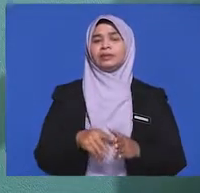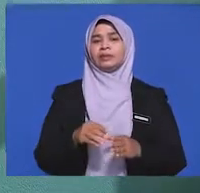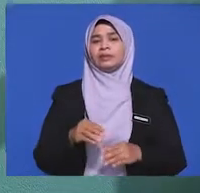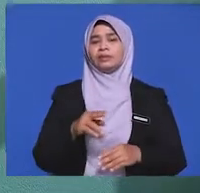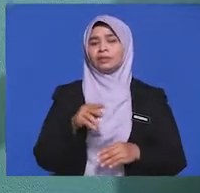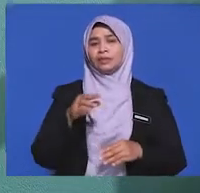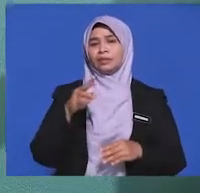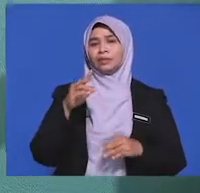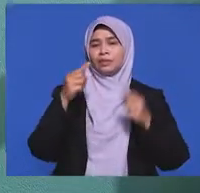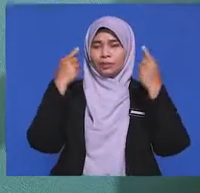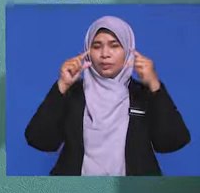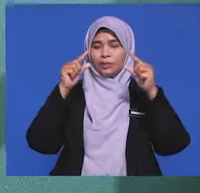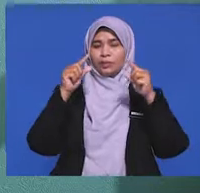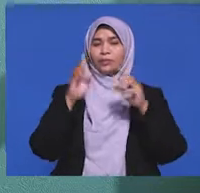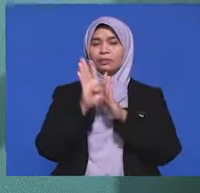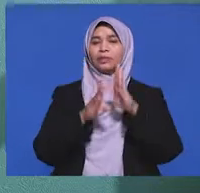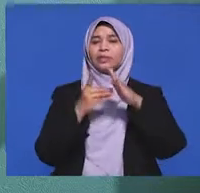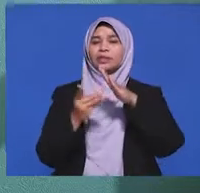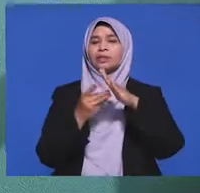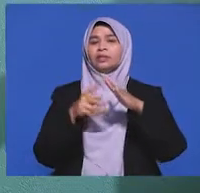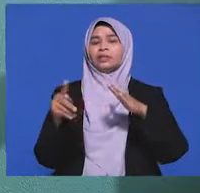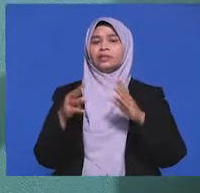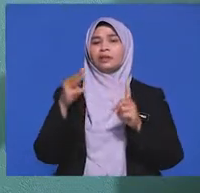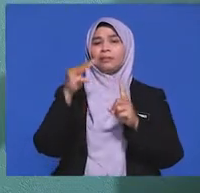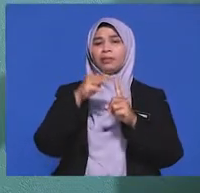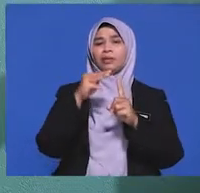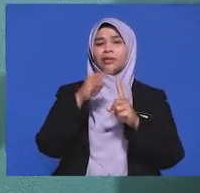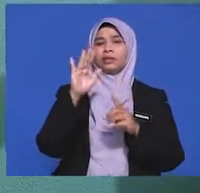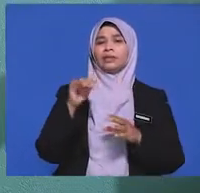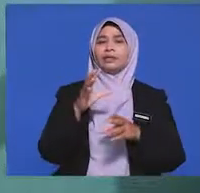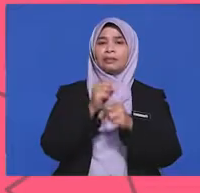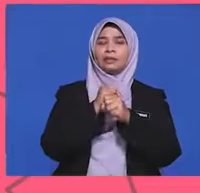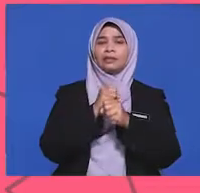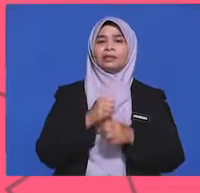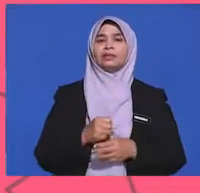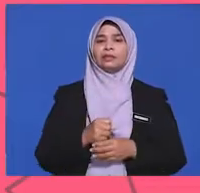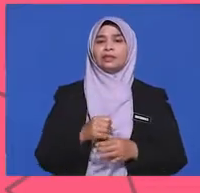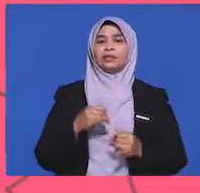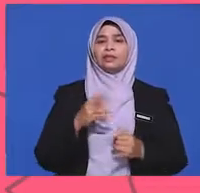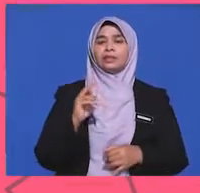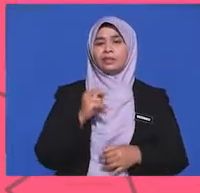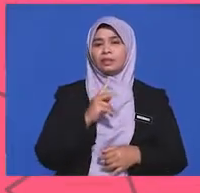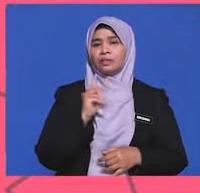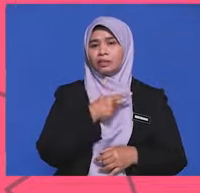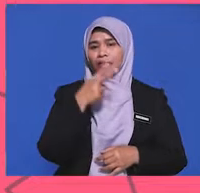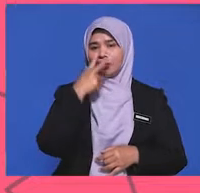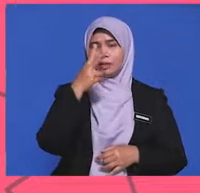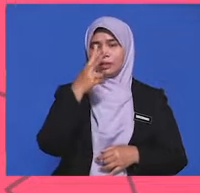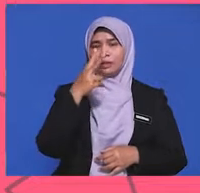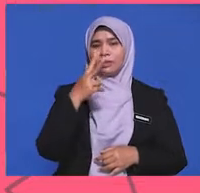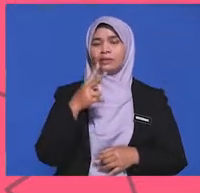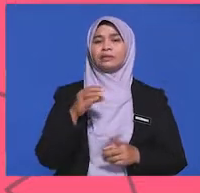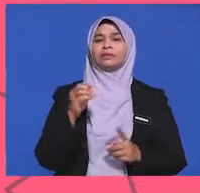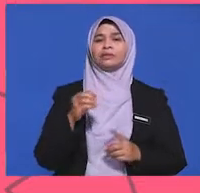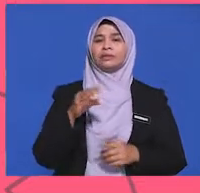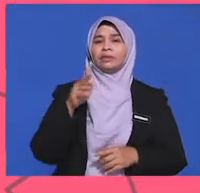guru berdasarkan markah yang diperolehi. Kita lihat kepada sudokod.